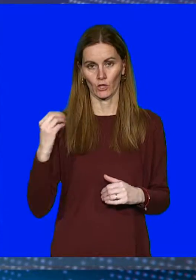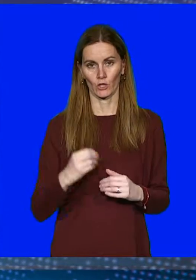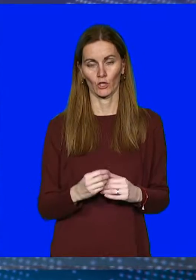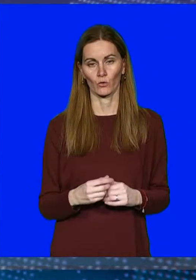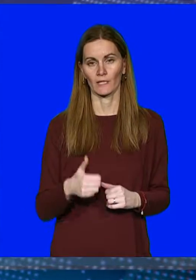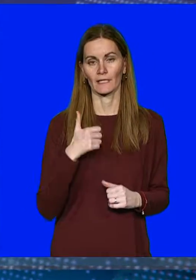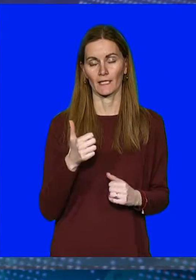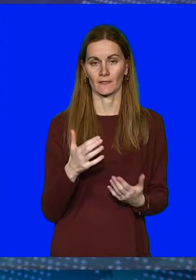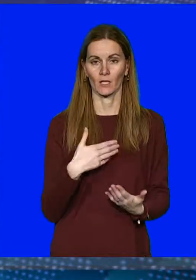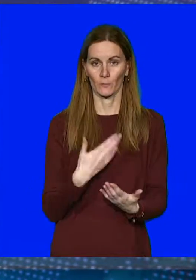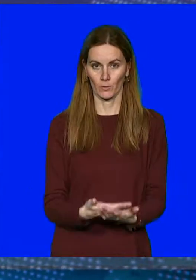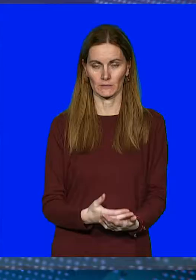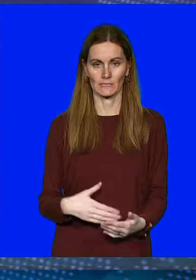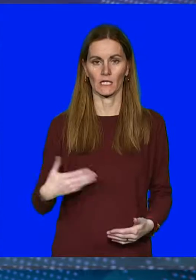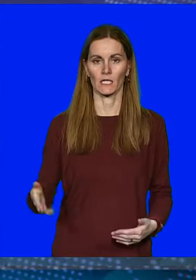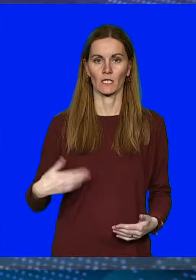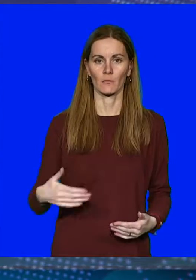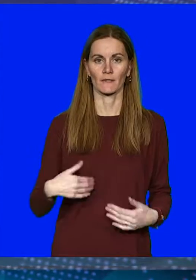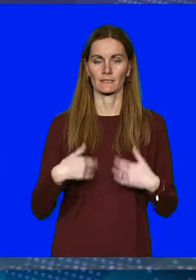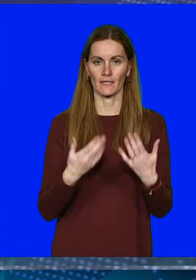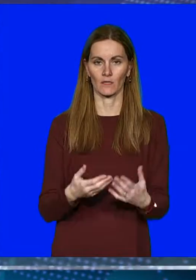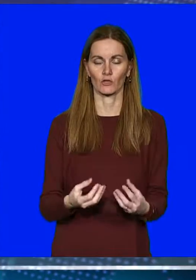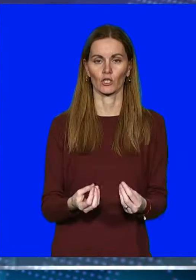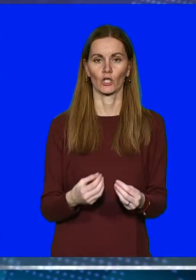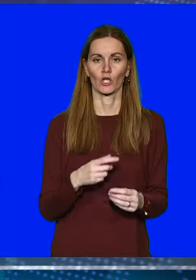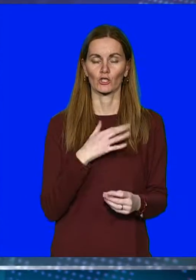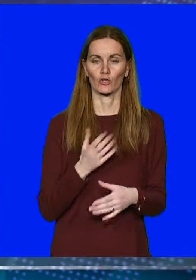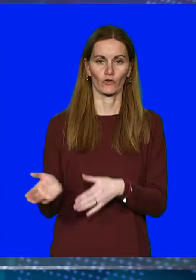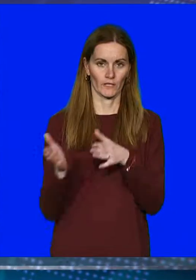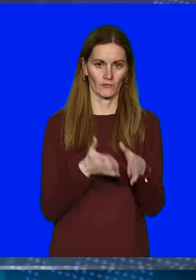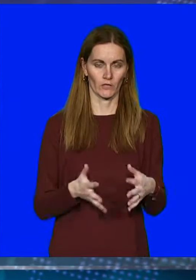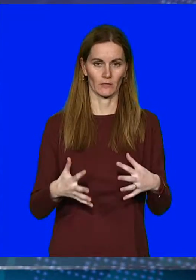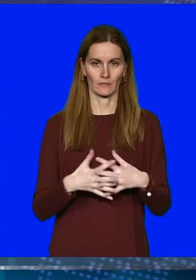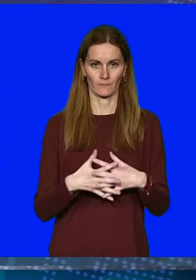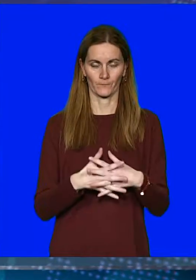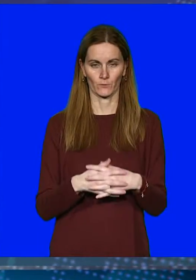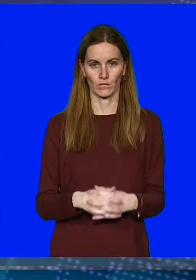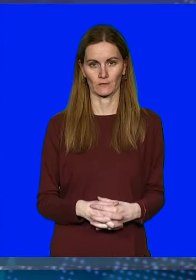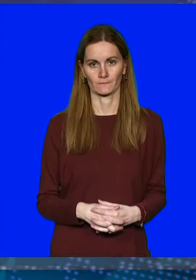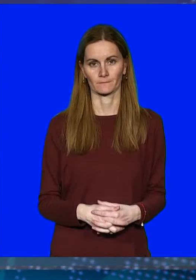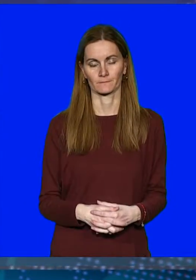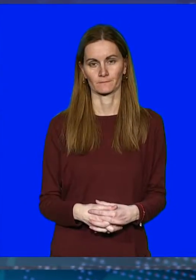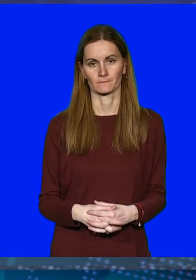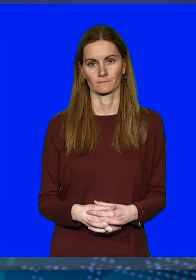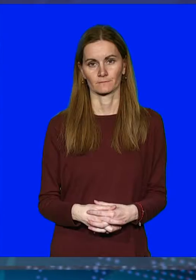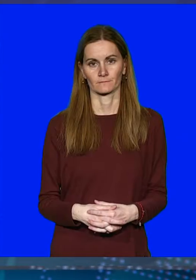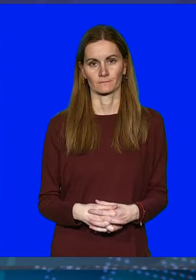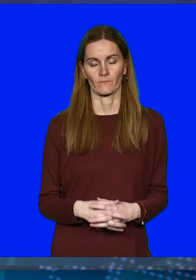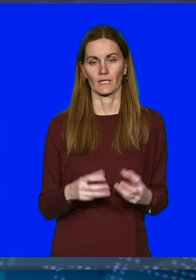oko 1 milijun kuna. Još jedan je to poticaj mladima da se nakon školovanja vrate u grad.